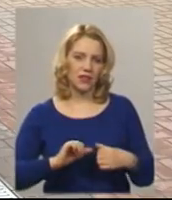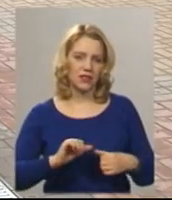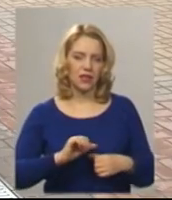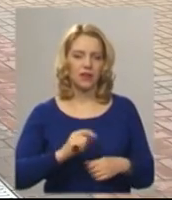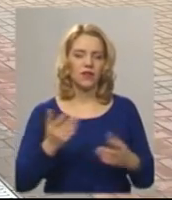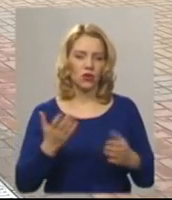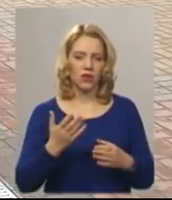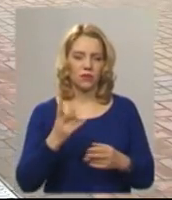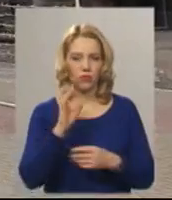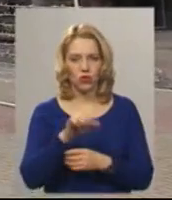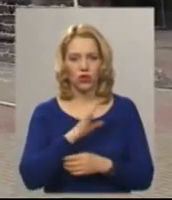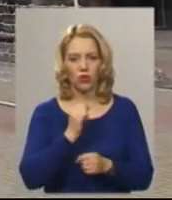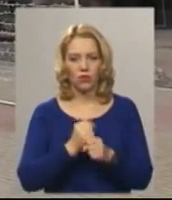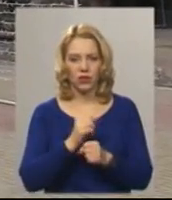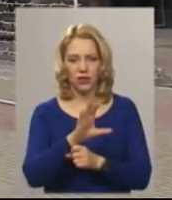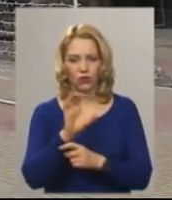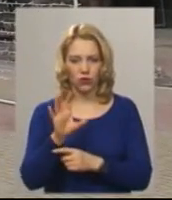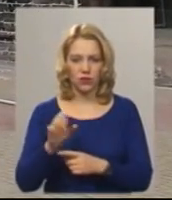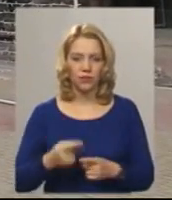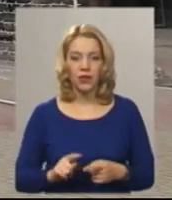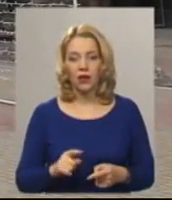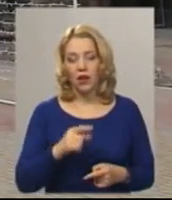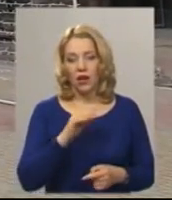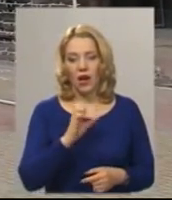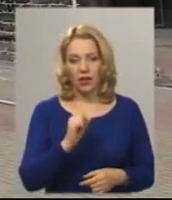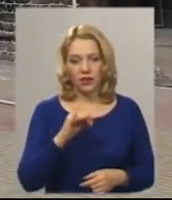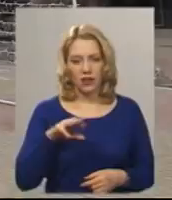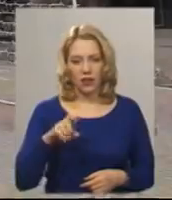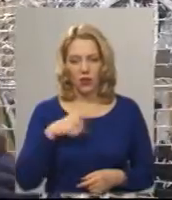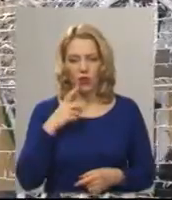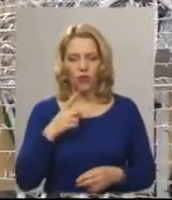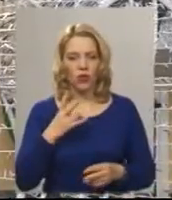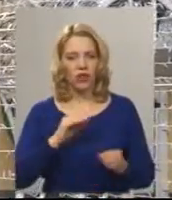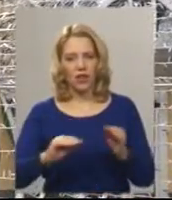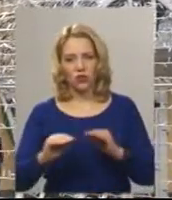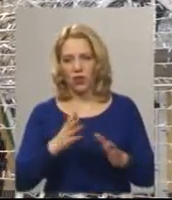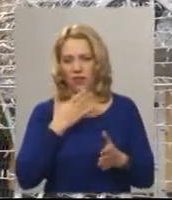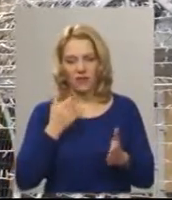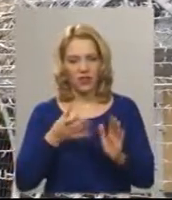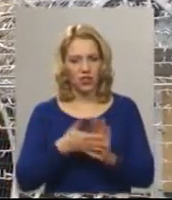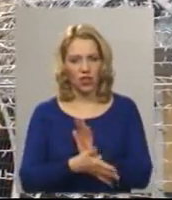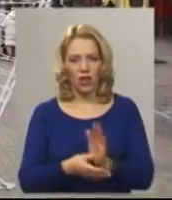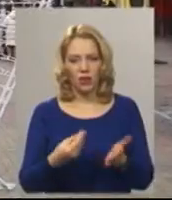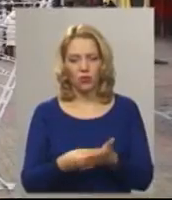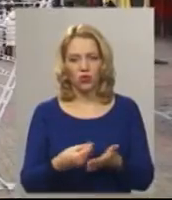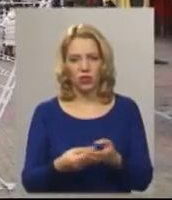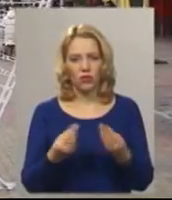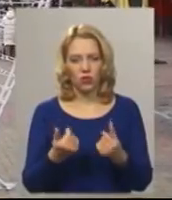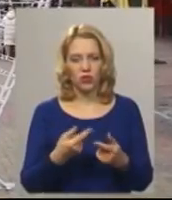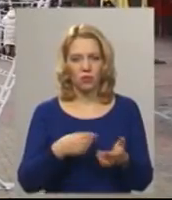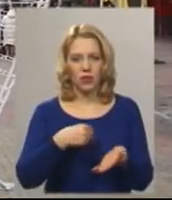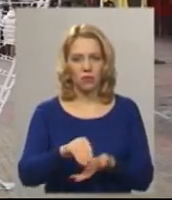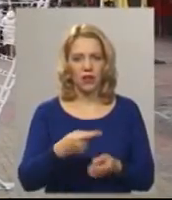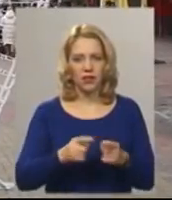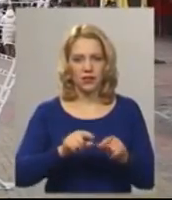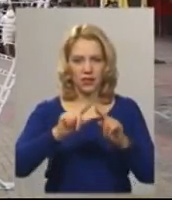закохані зможуть робити свої світлини. Артем Ромасюков говорить, що на інсталяцію не витрачали бюджетних коштів. Святкове серце придбали за 28